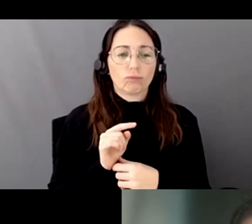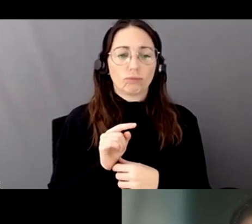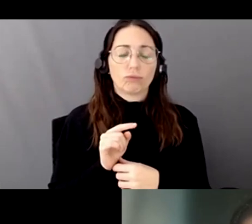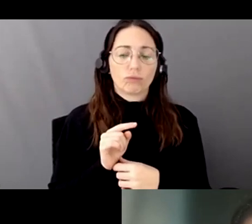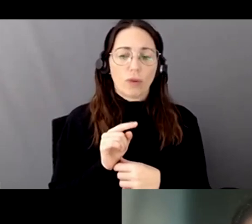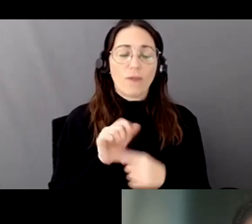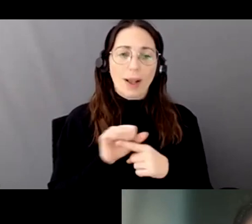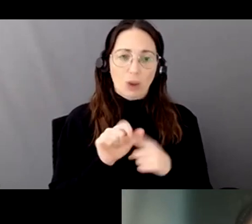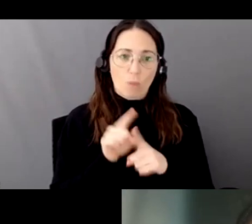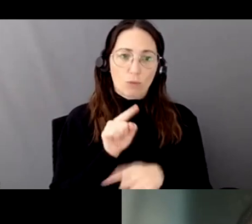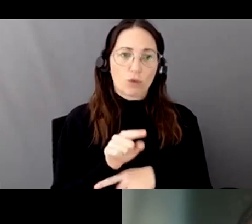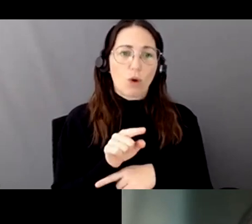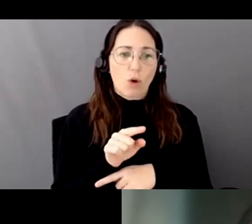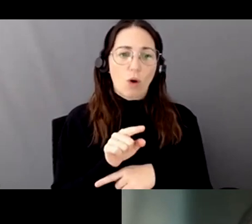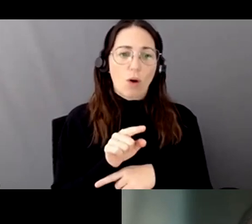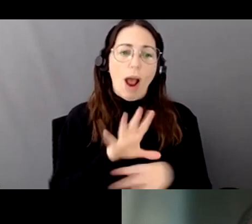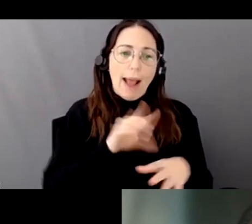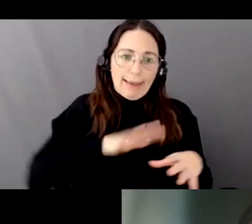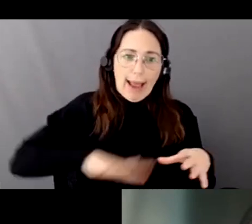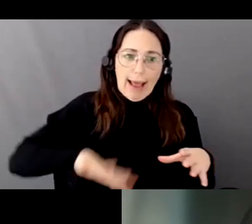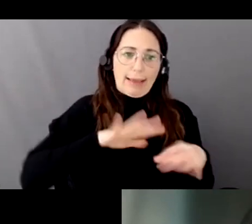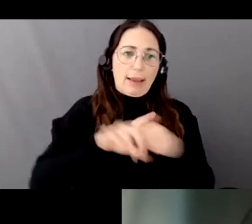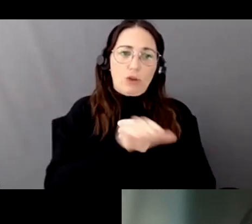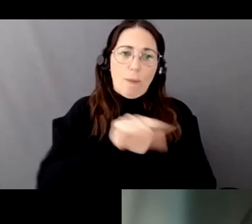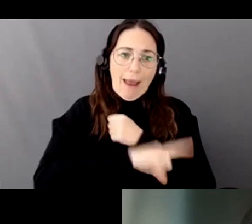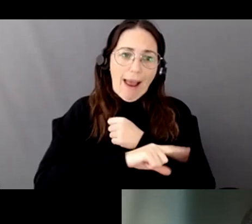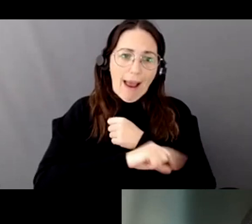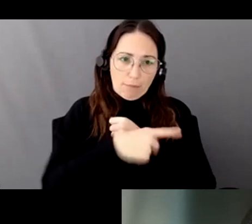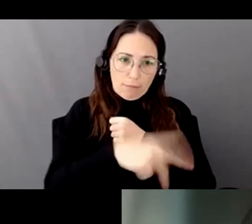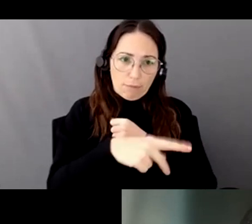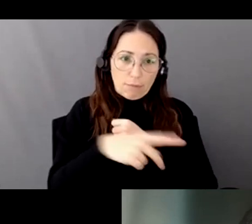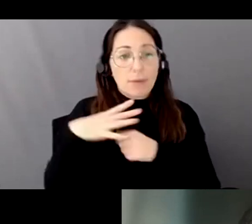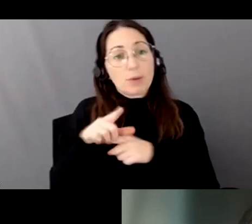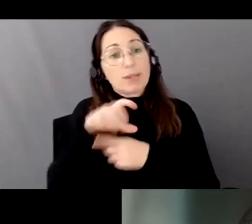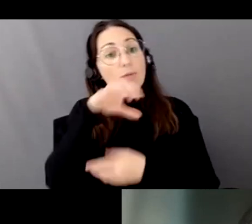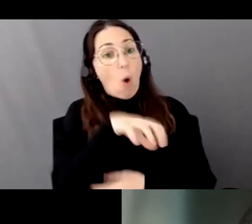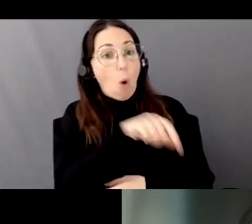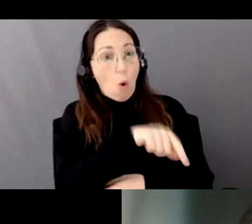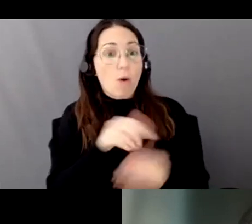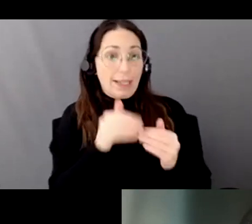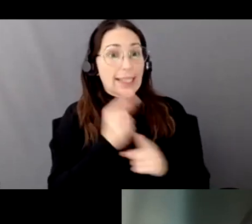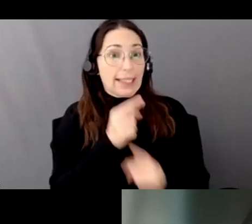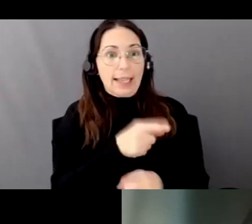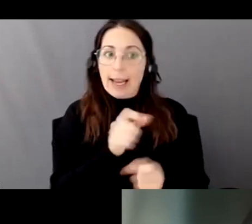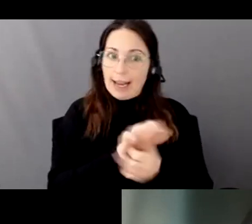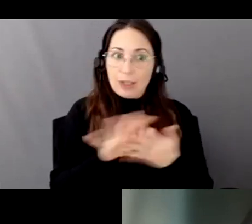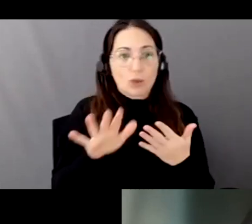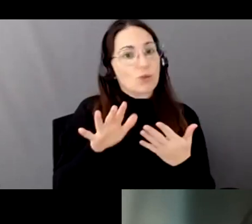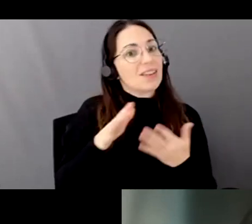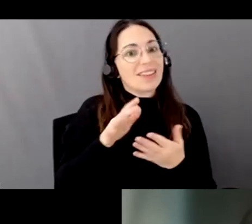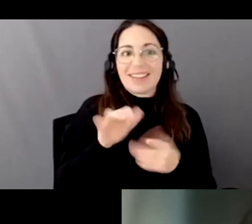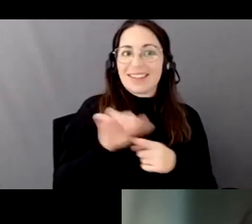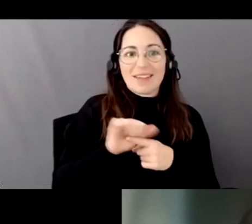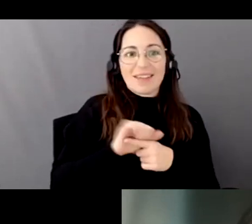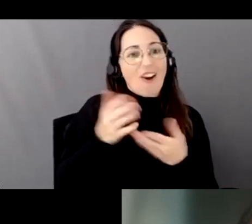de formation, ce sont des initiatives internes pour le staff. Mais aussi, le bureau offre des formations gratuites externes.